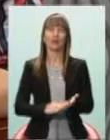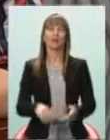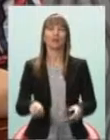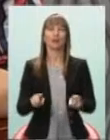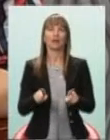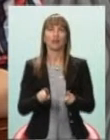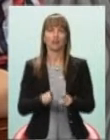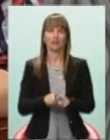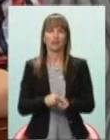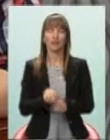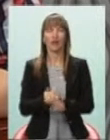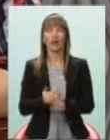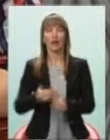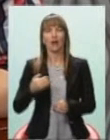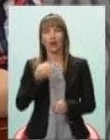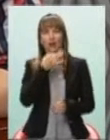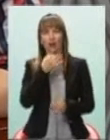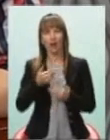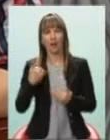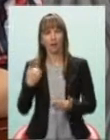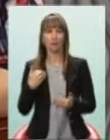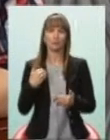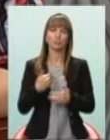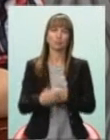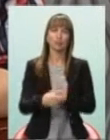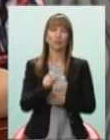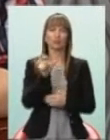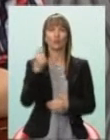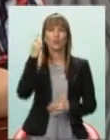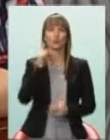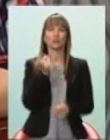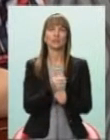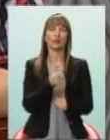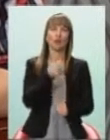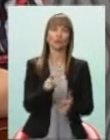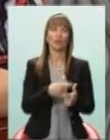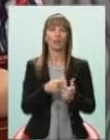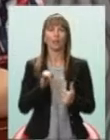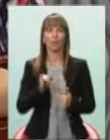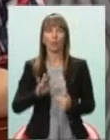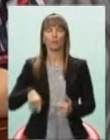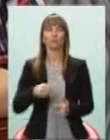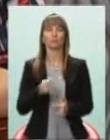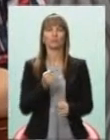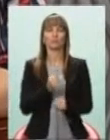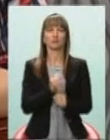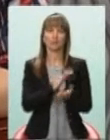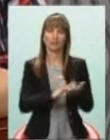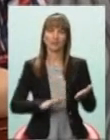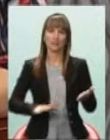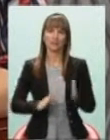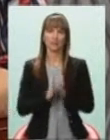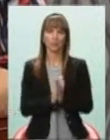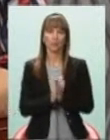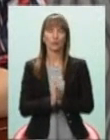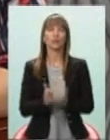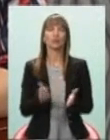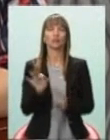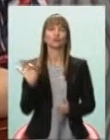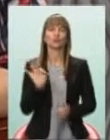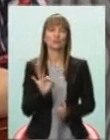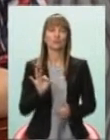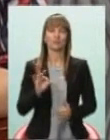все-таки людина, вона розуміє, що вона скоїла той чи інший неправильний вчинок, і потім вона просить пробачення. Це дуже добре. А ти як часто